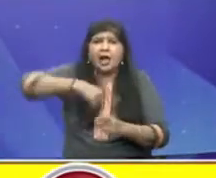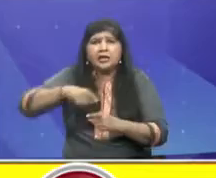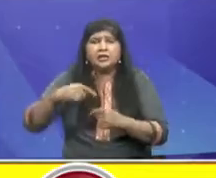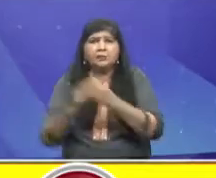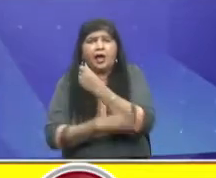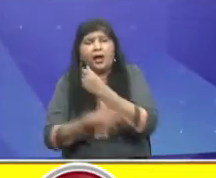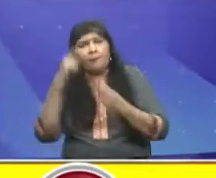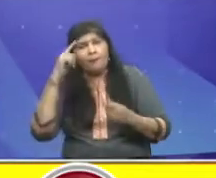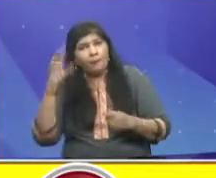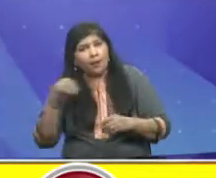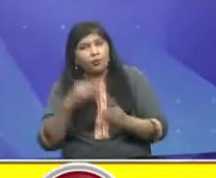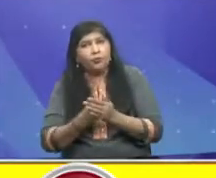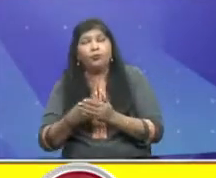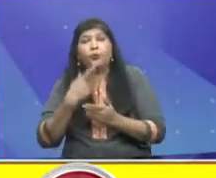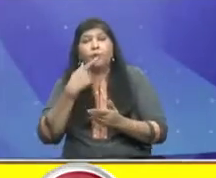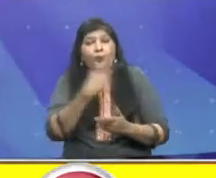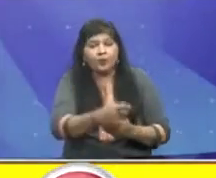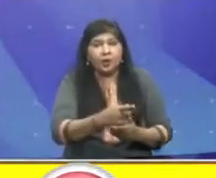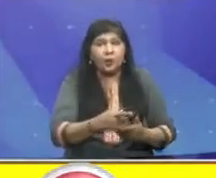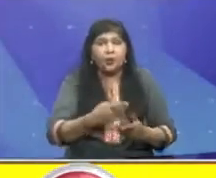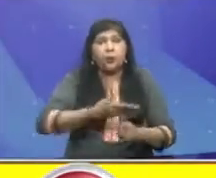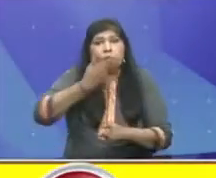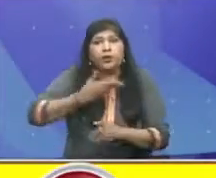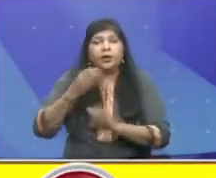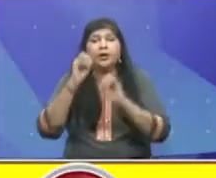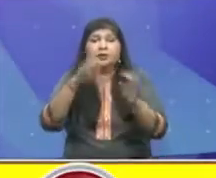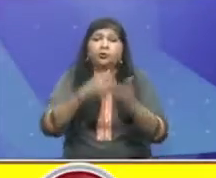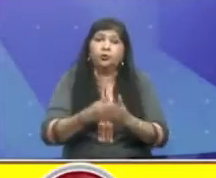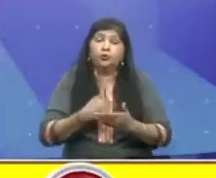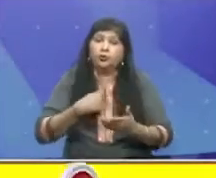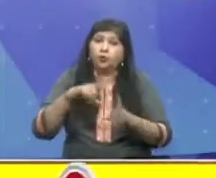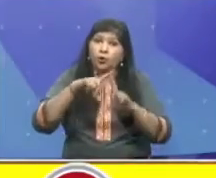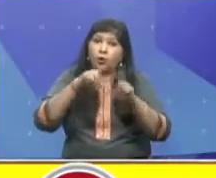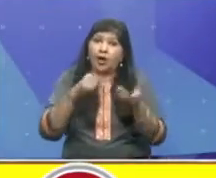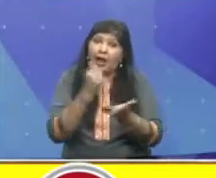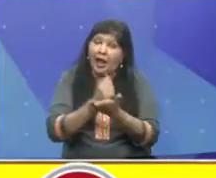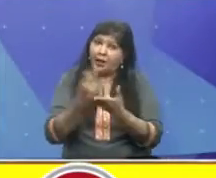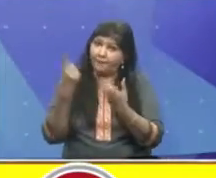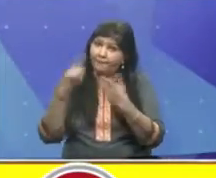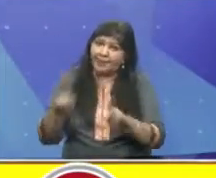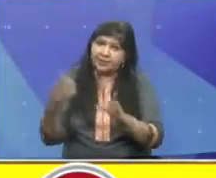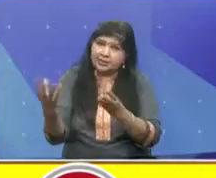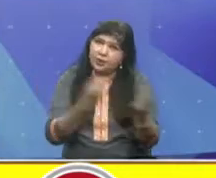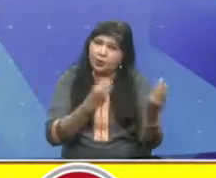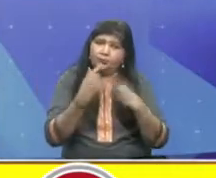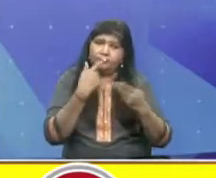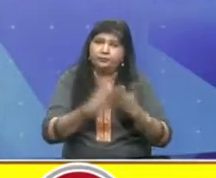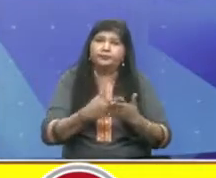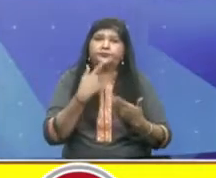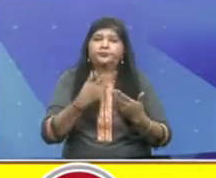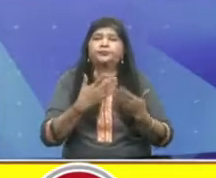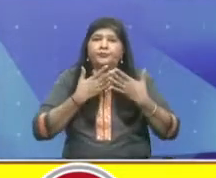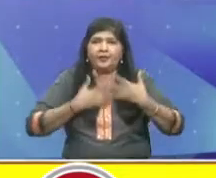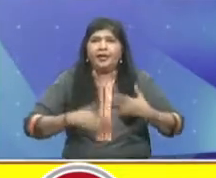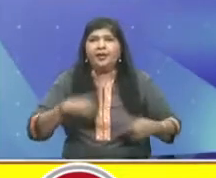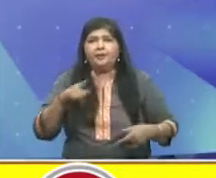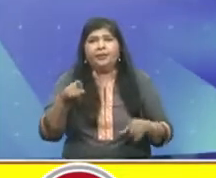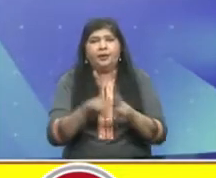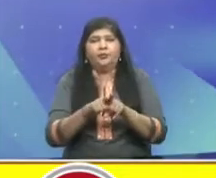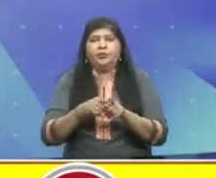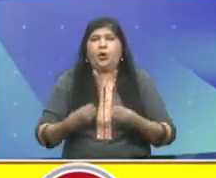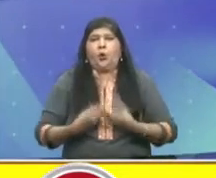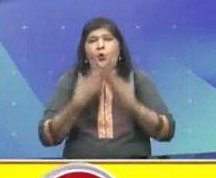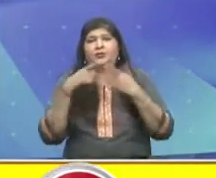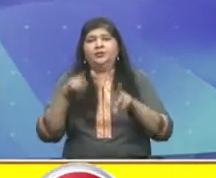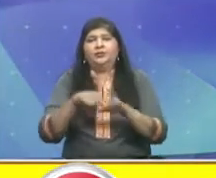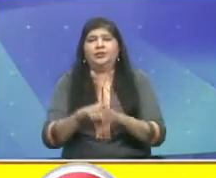आप ये आयुष्मान भारत योजना के संबंध में समझा सकते हैं, वैसे बीमार लोगों की मदद कर सकते हैं। देखिए आपको भी संतोष होगा और मुझे बहुत